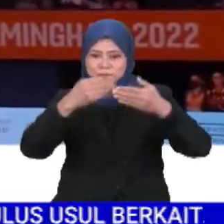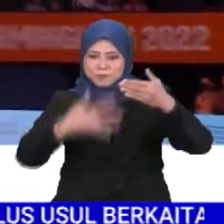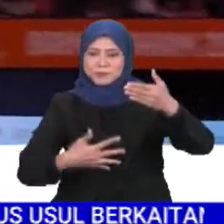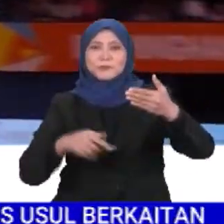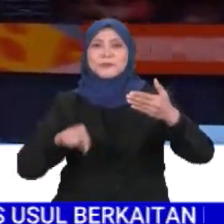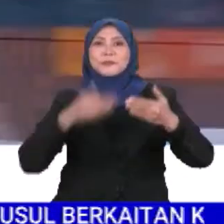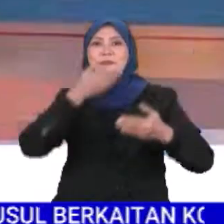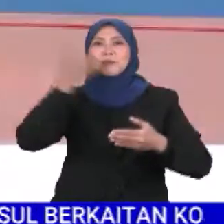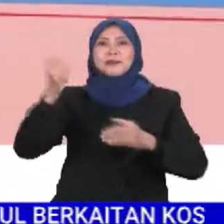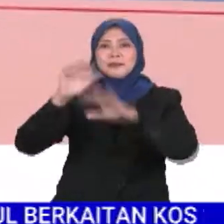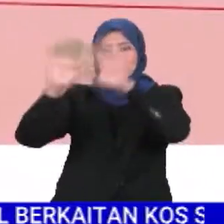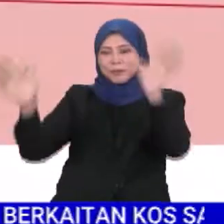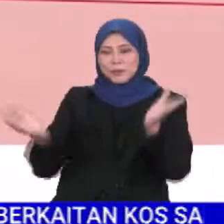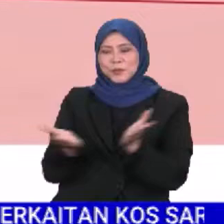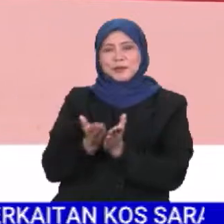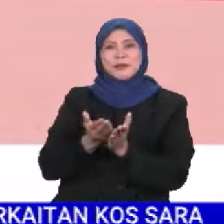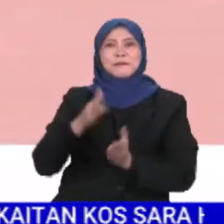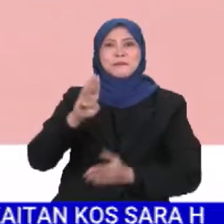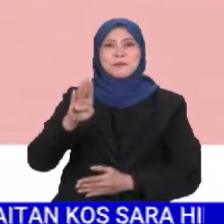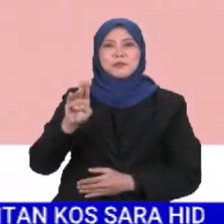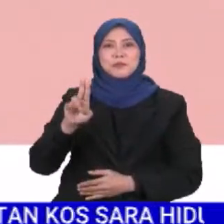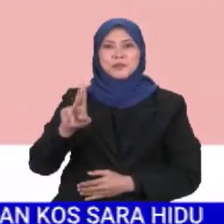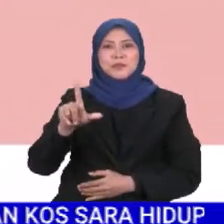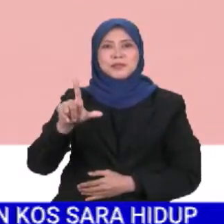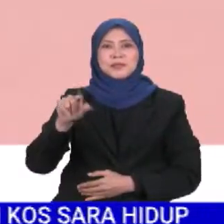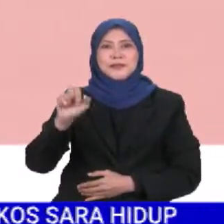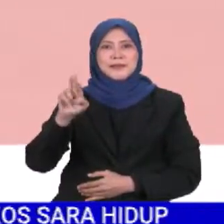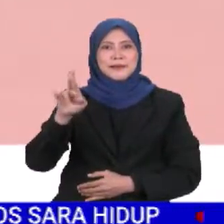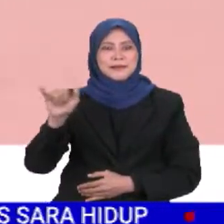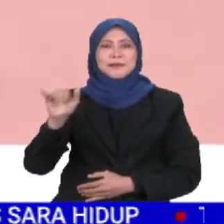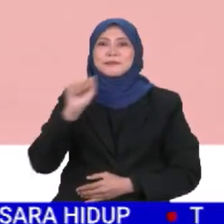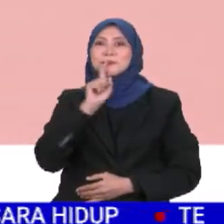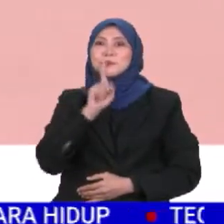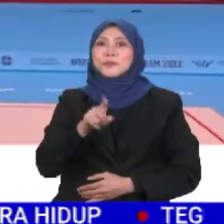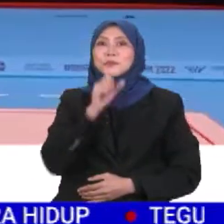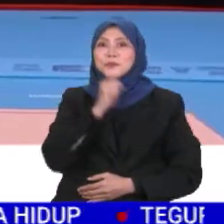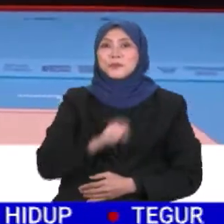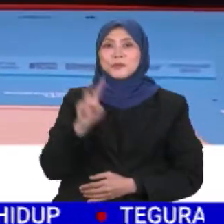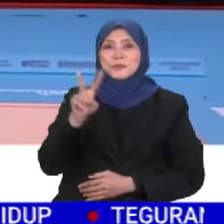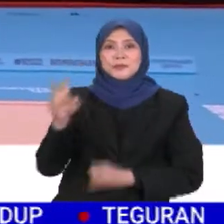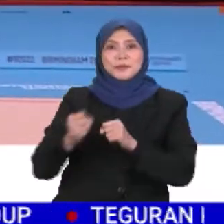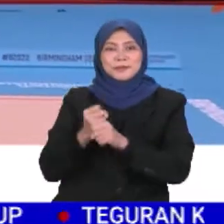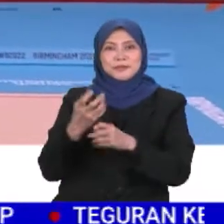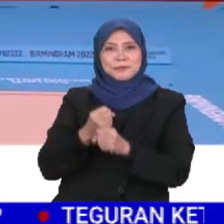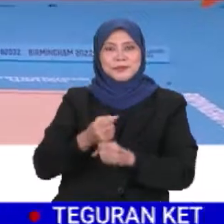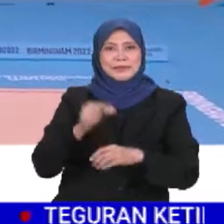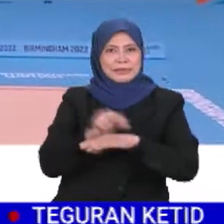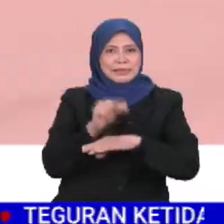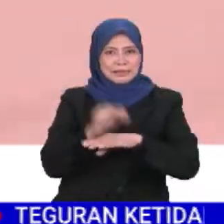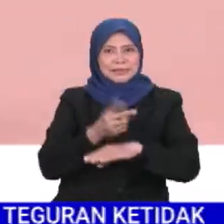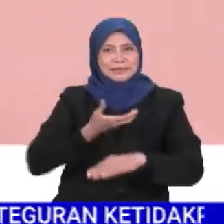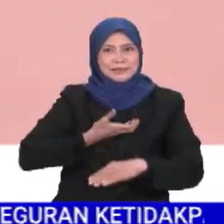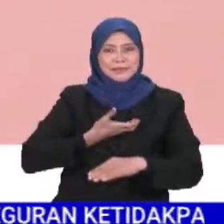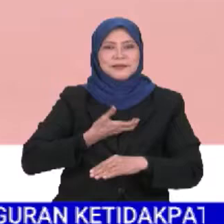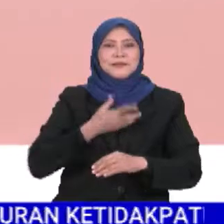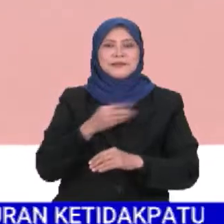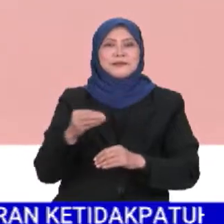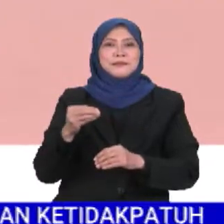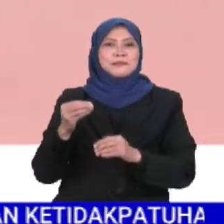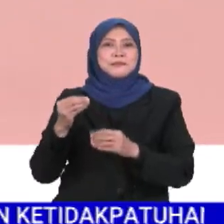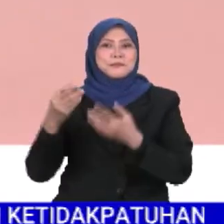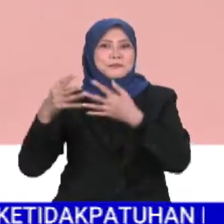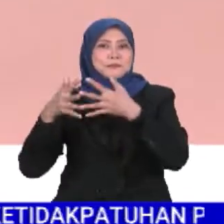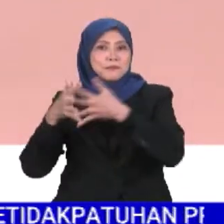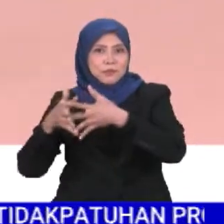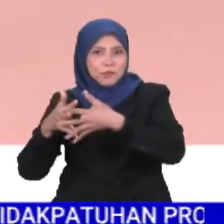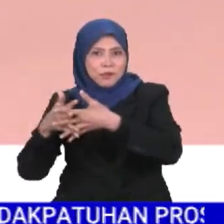dalam kejuaraan dunia di Bulgaria September ini ATL berusia 22 tahun itu merai piak Gangs padaas comingam barbaru